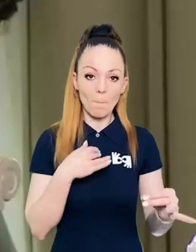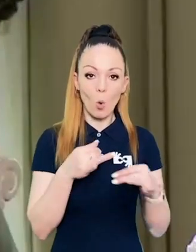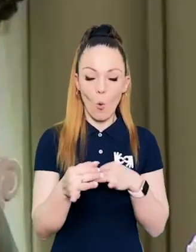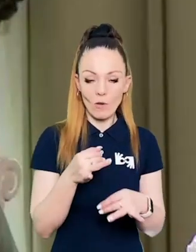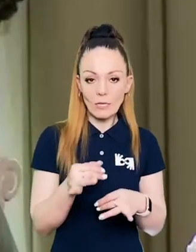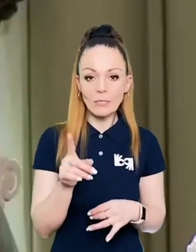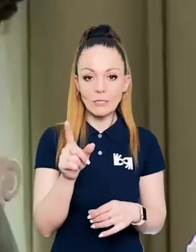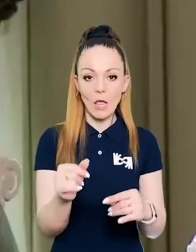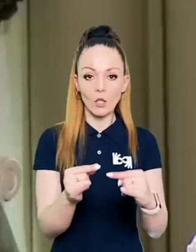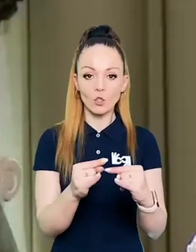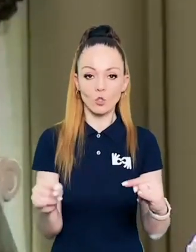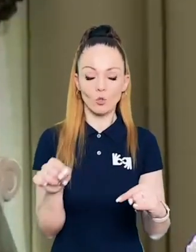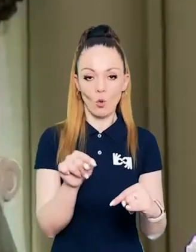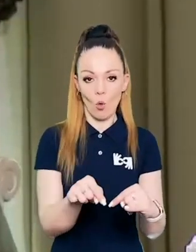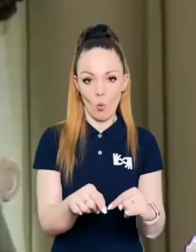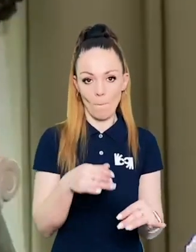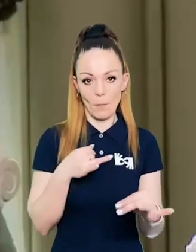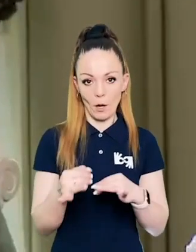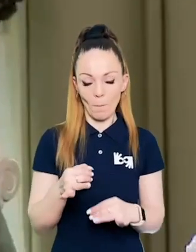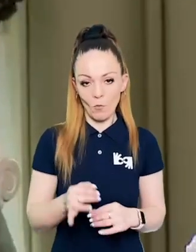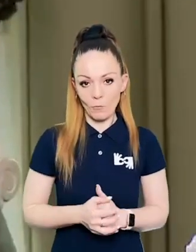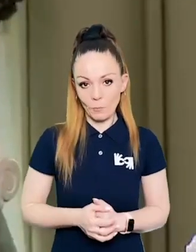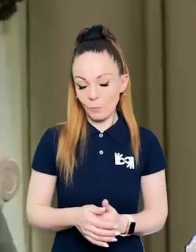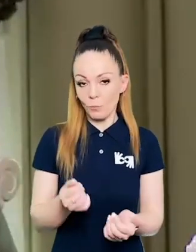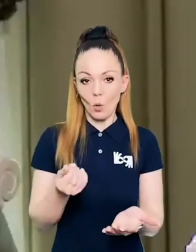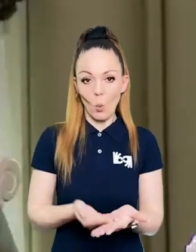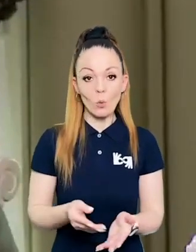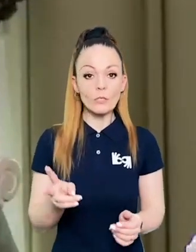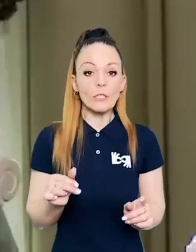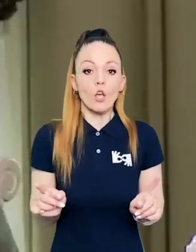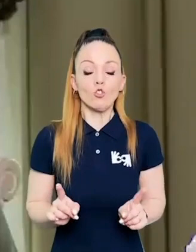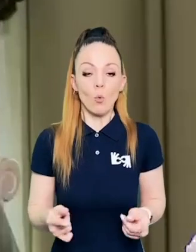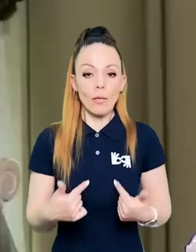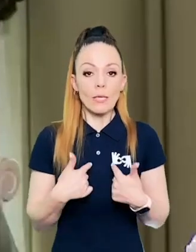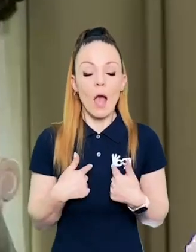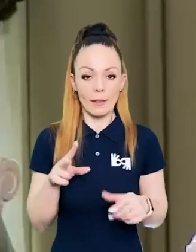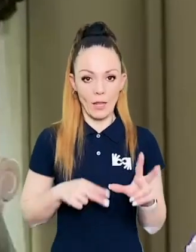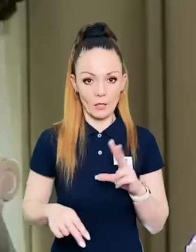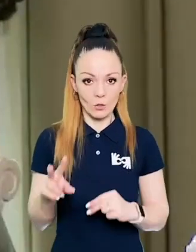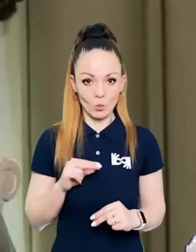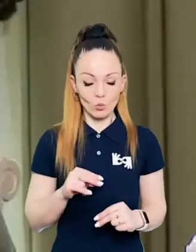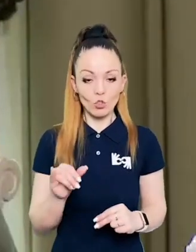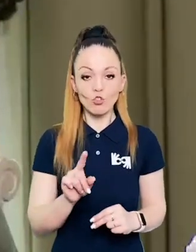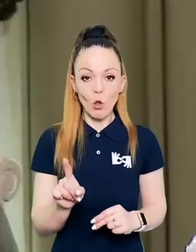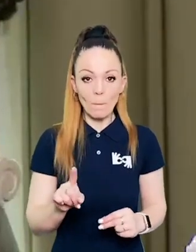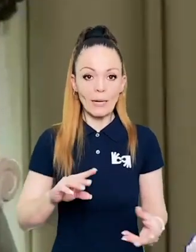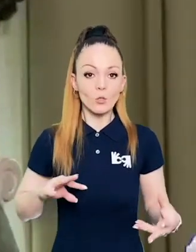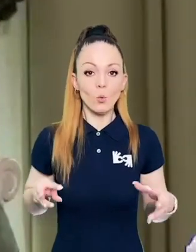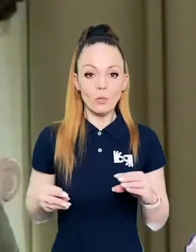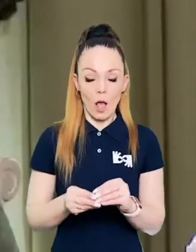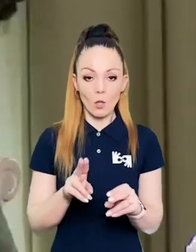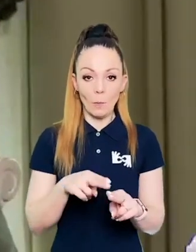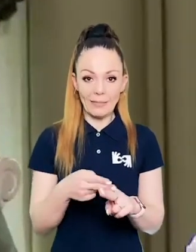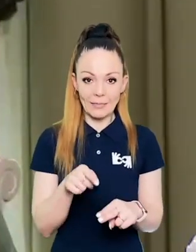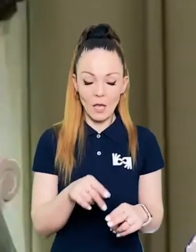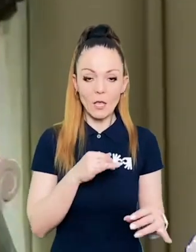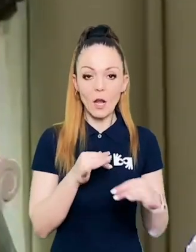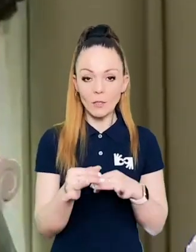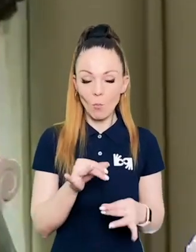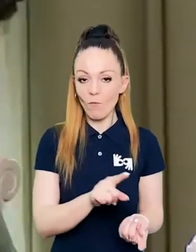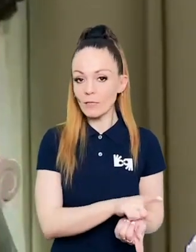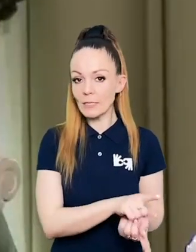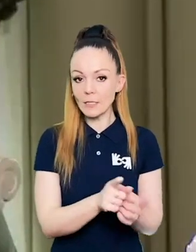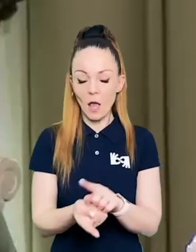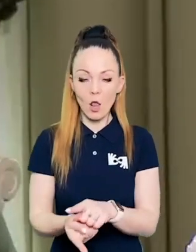ми проговорили за столом перемови. Ось на що я надіюся. І щоб результатом цієї